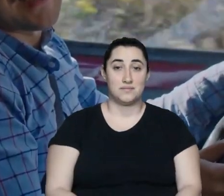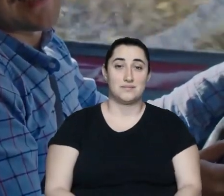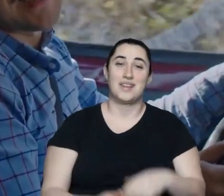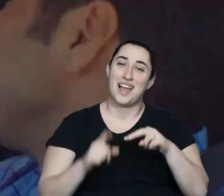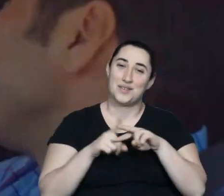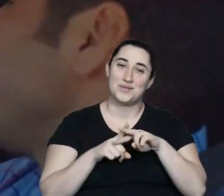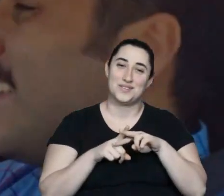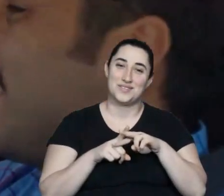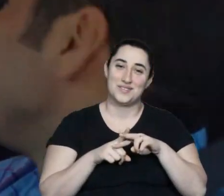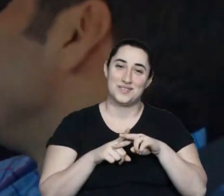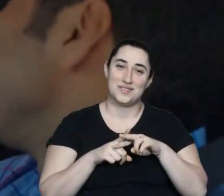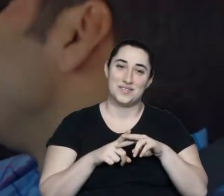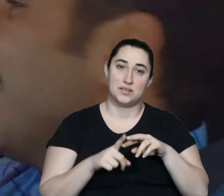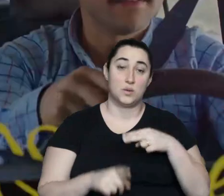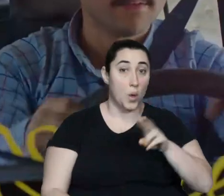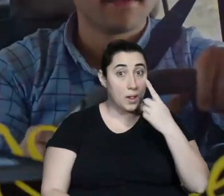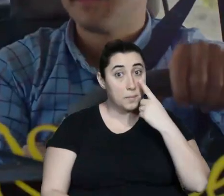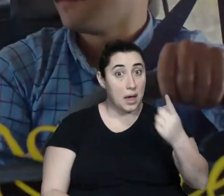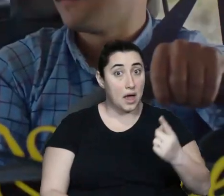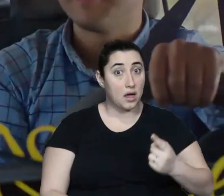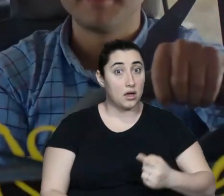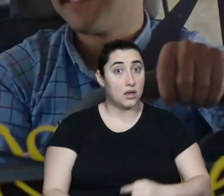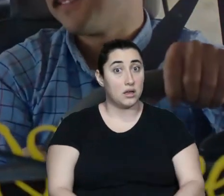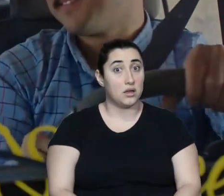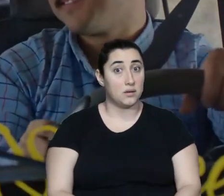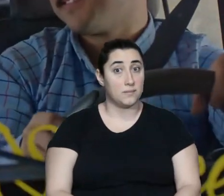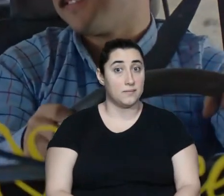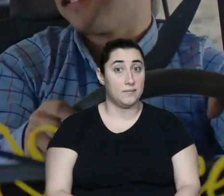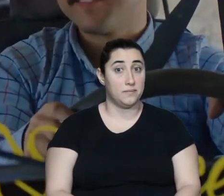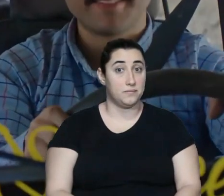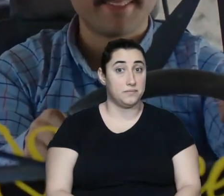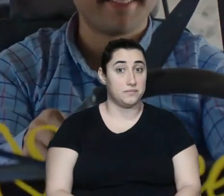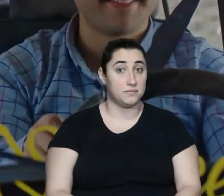Aysu. Yola bak.